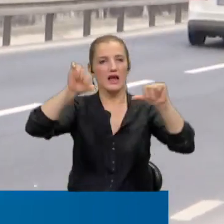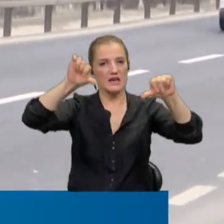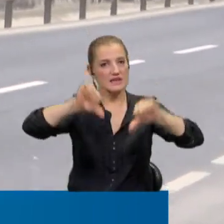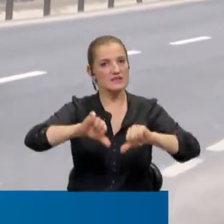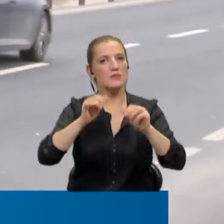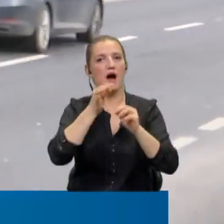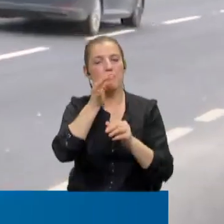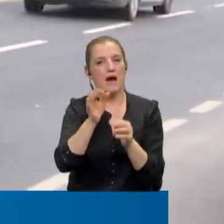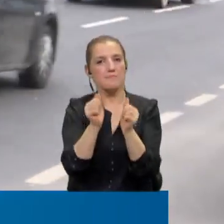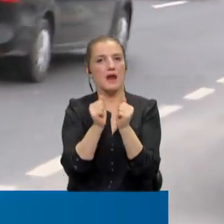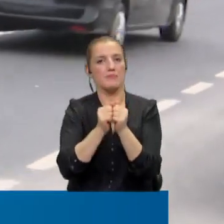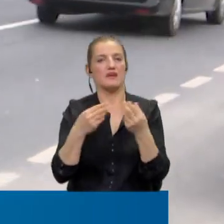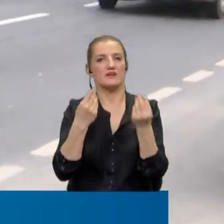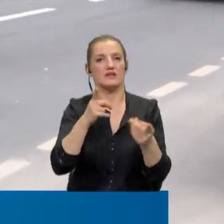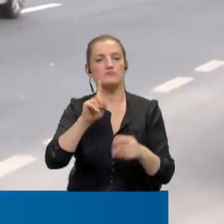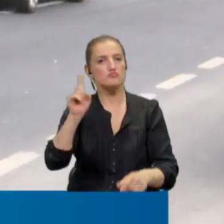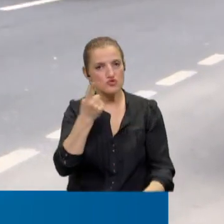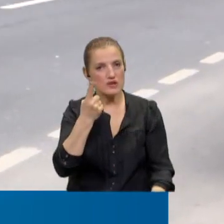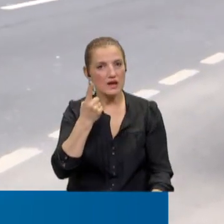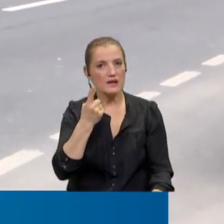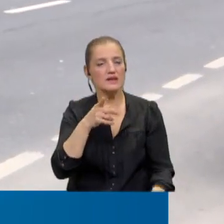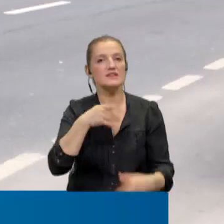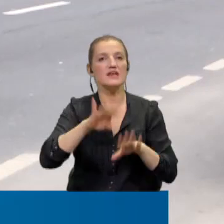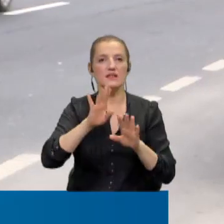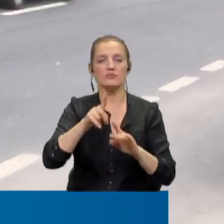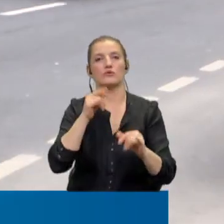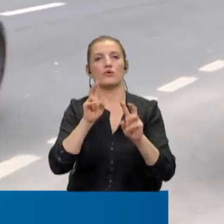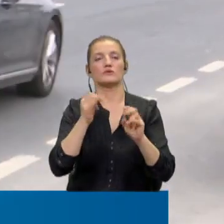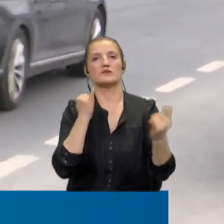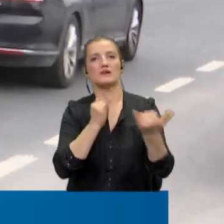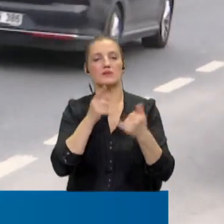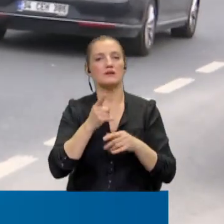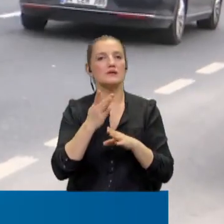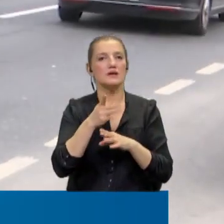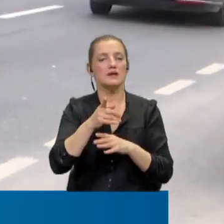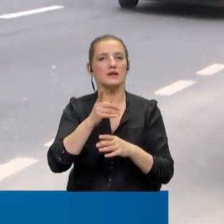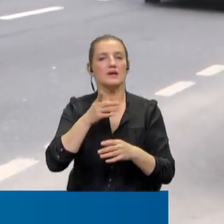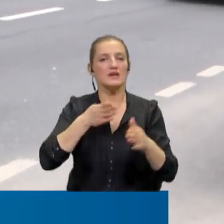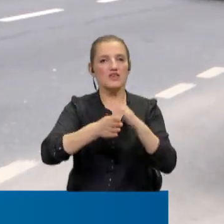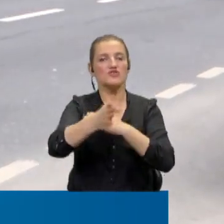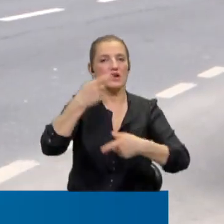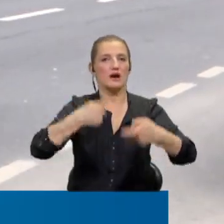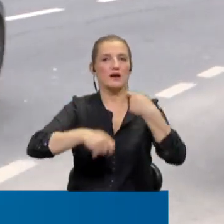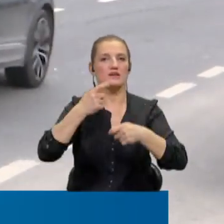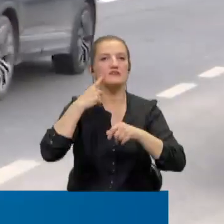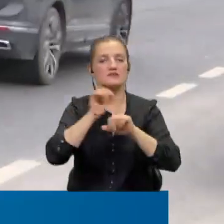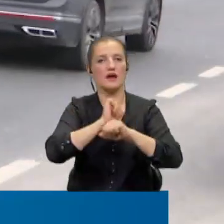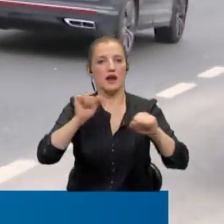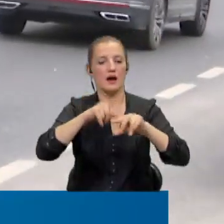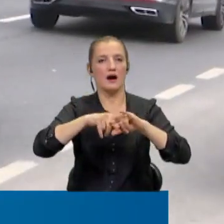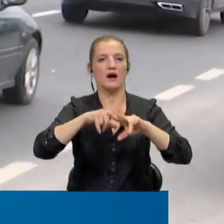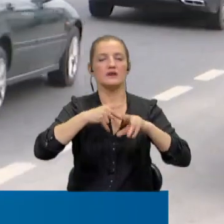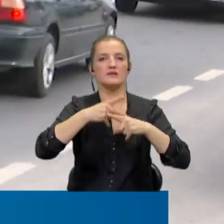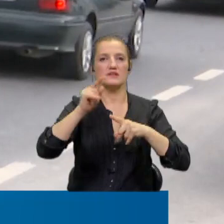birlikte verildi Ama bu indirim bir müjde sayılır mı İşte bu tartışmalı Çünkü zaten geçiş garantili tünelin tüm zararı